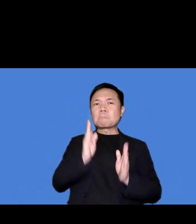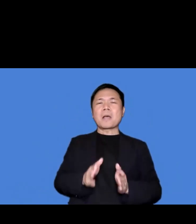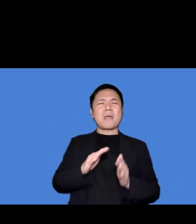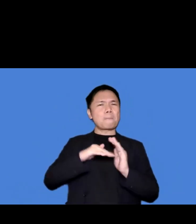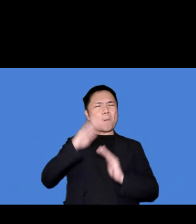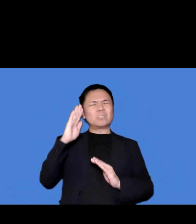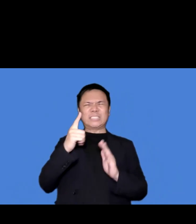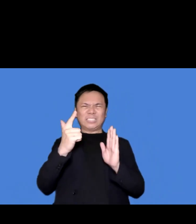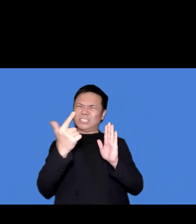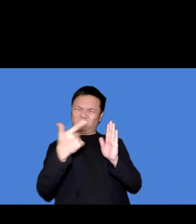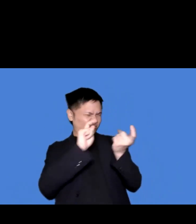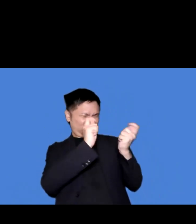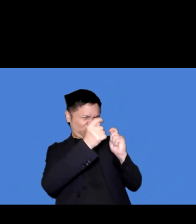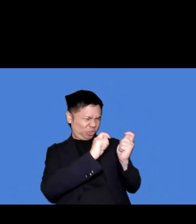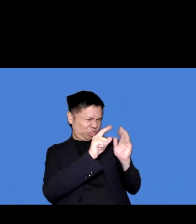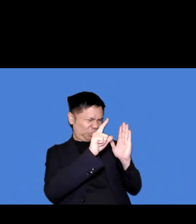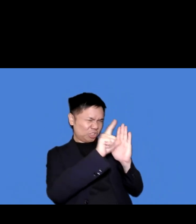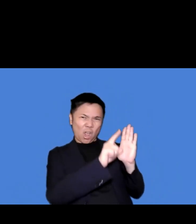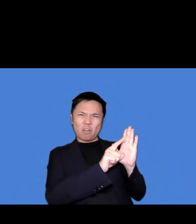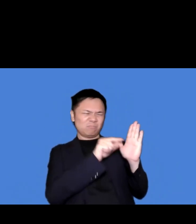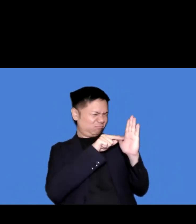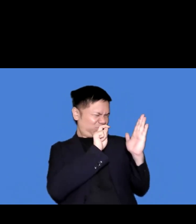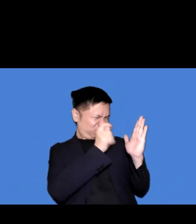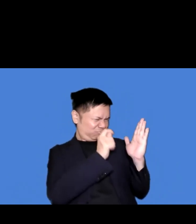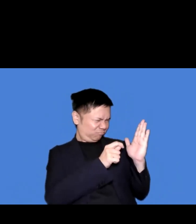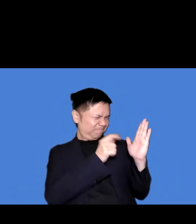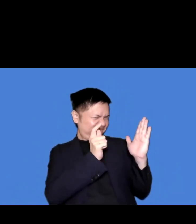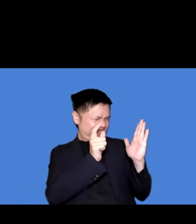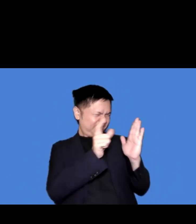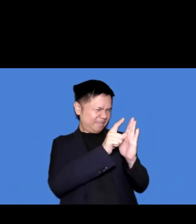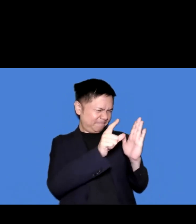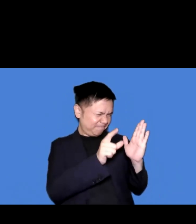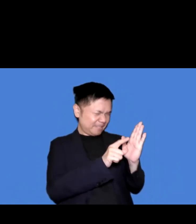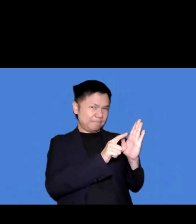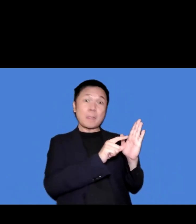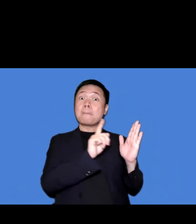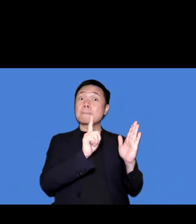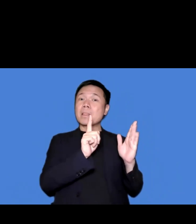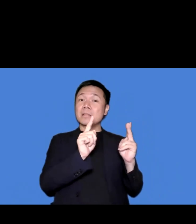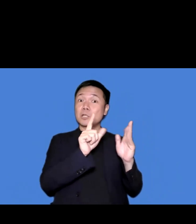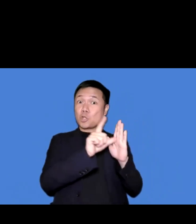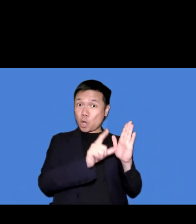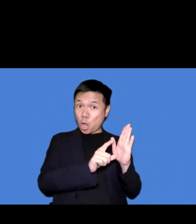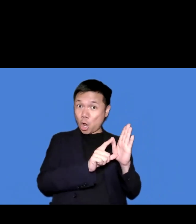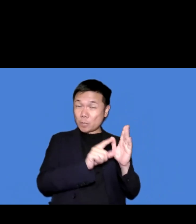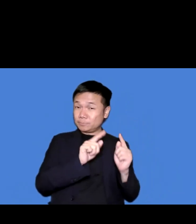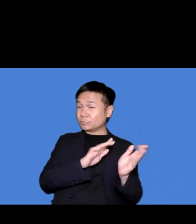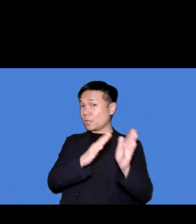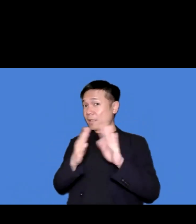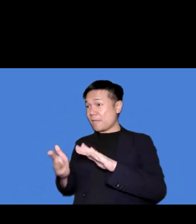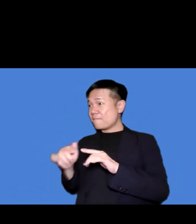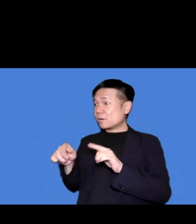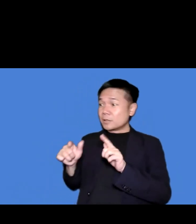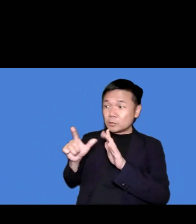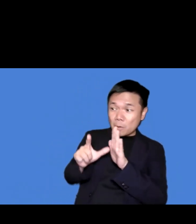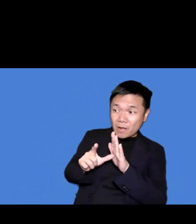laws with clear accountability frameworks. जुन डिसेबिलिटी छ तिनीहरूको